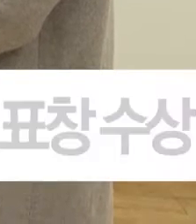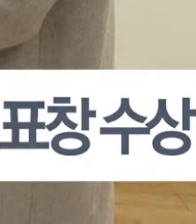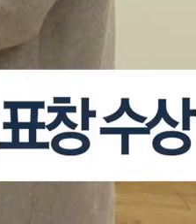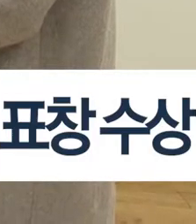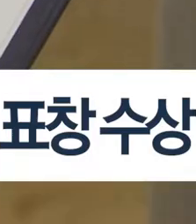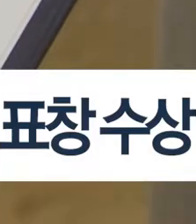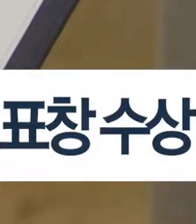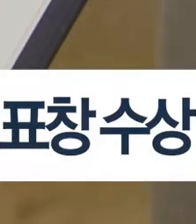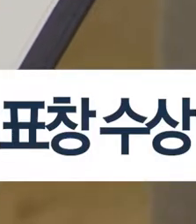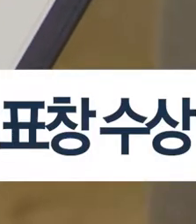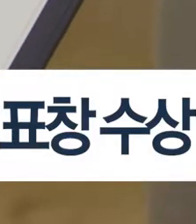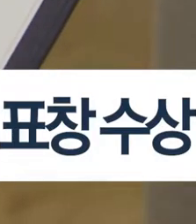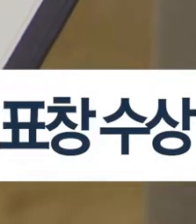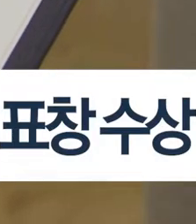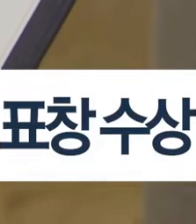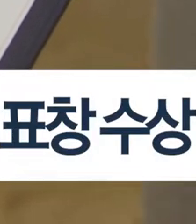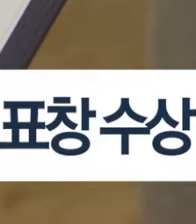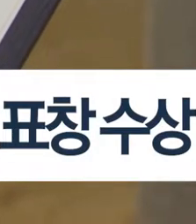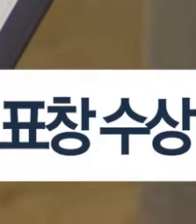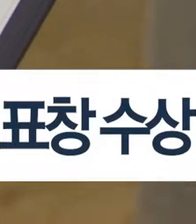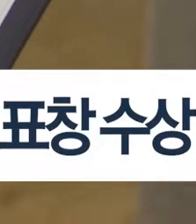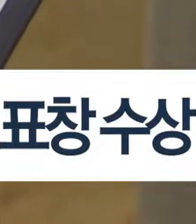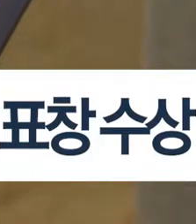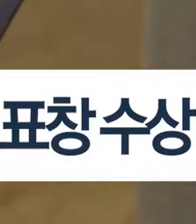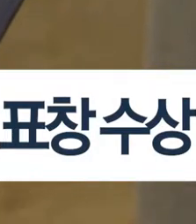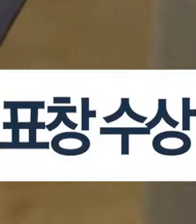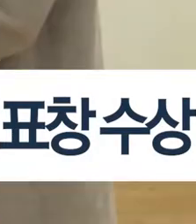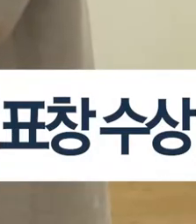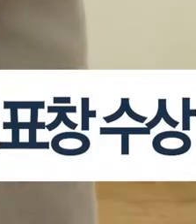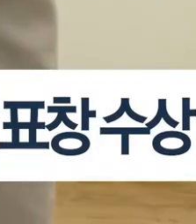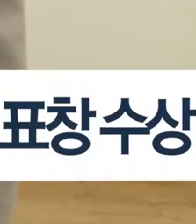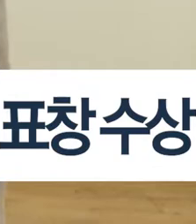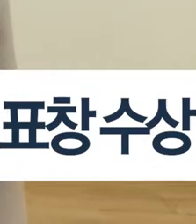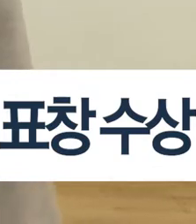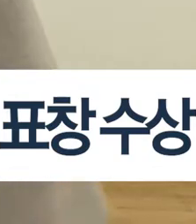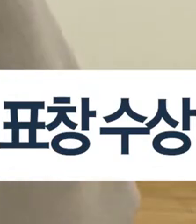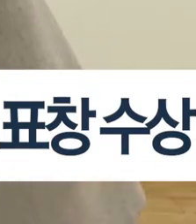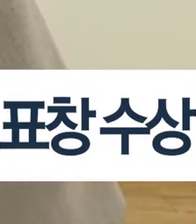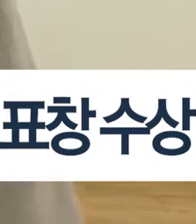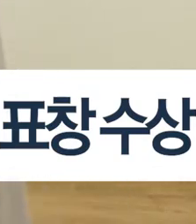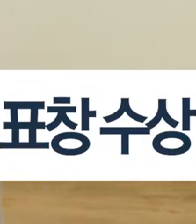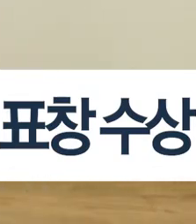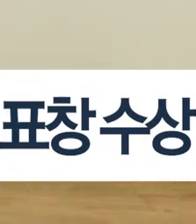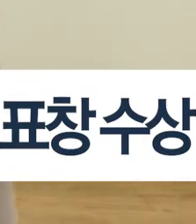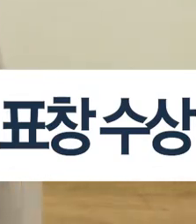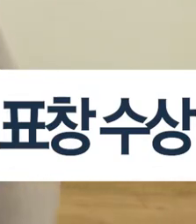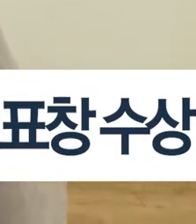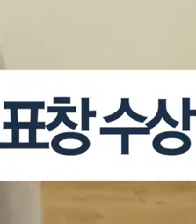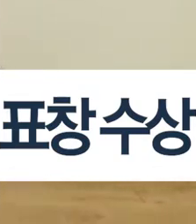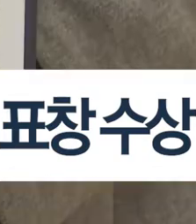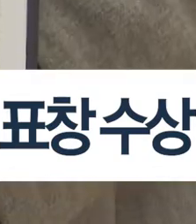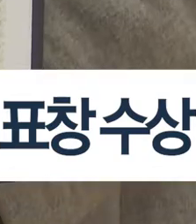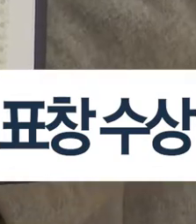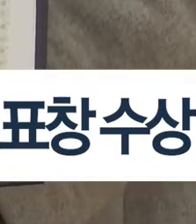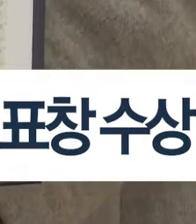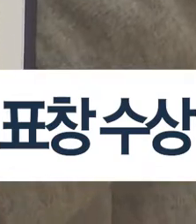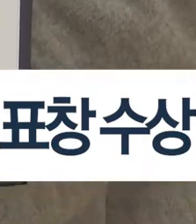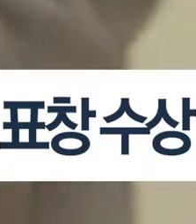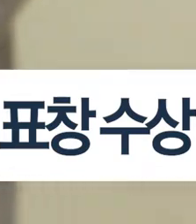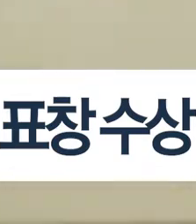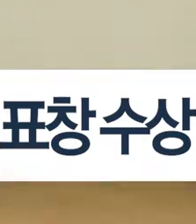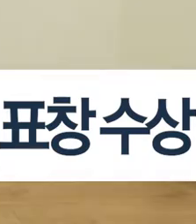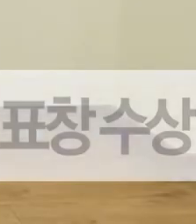강서구 영상미디어센터 가 지역 내 청소년들을 위한 진로탐색 활동 협력 분야 에서 우수기관으로 선정돼 교육부 장관 표창을